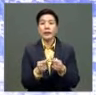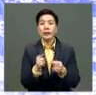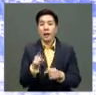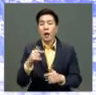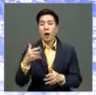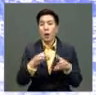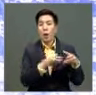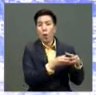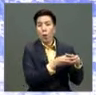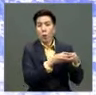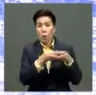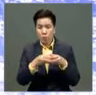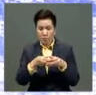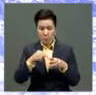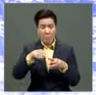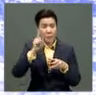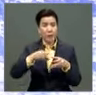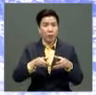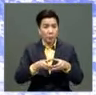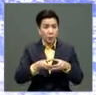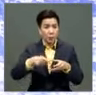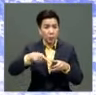ามาในลักษณะของผู้ควบคุม